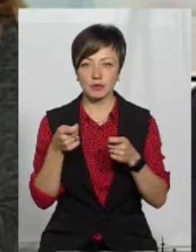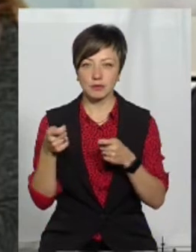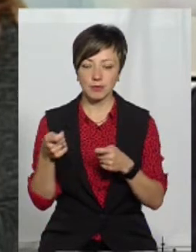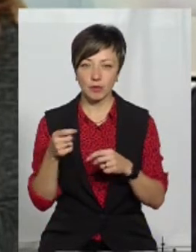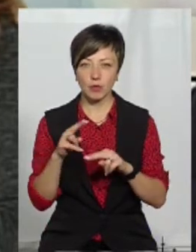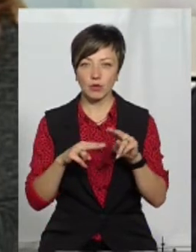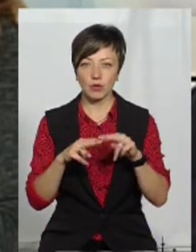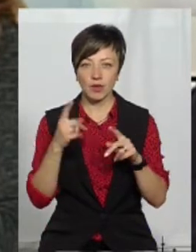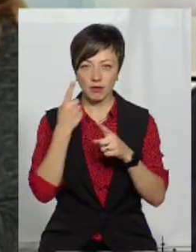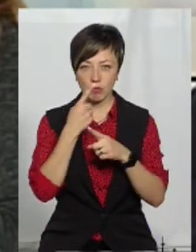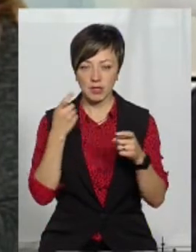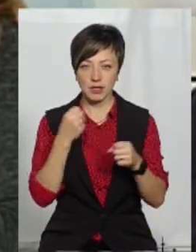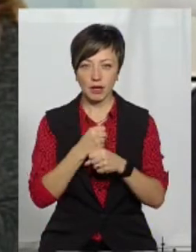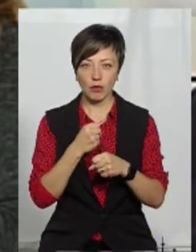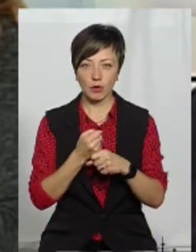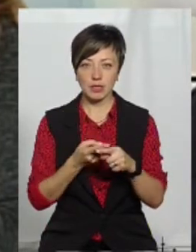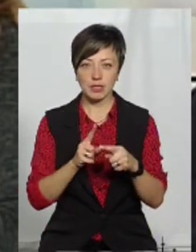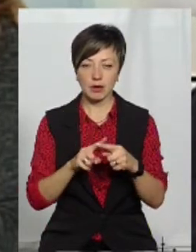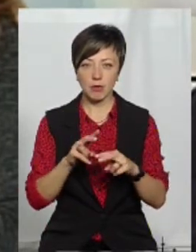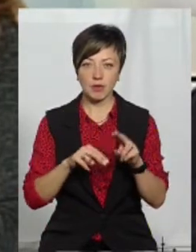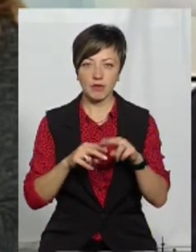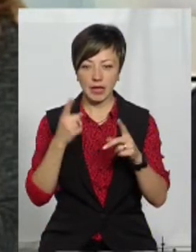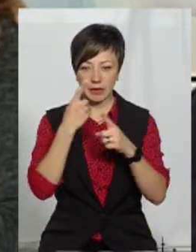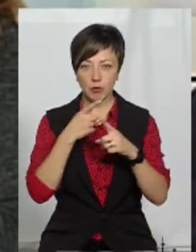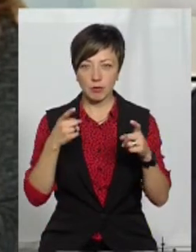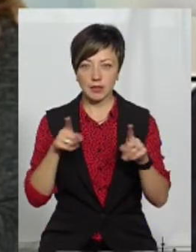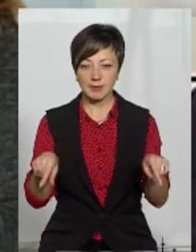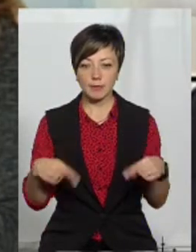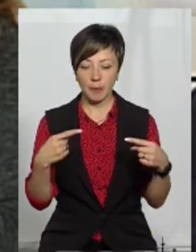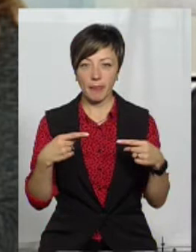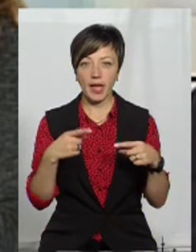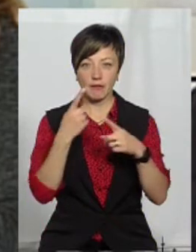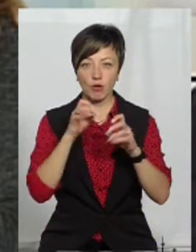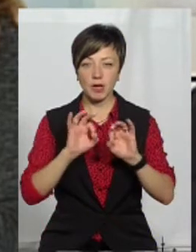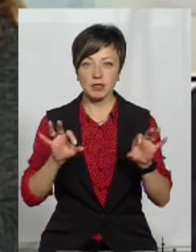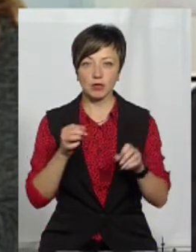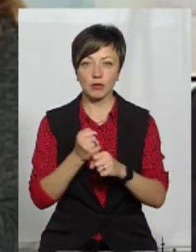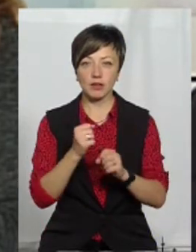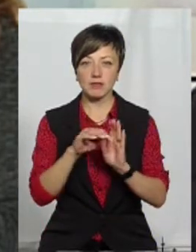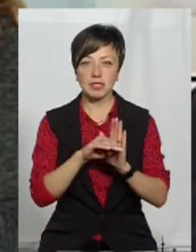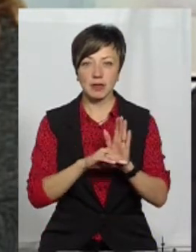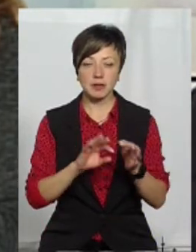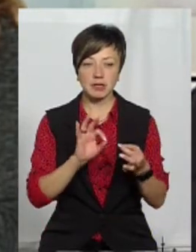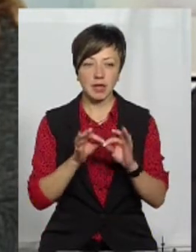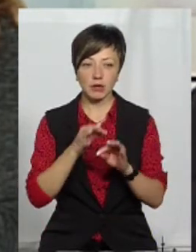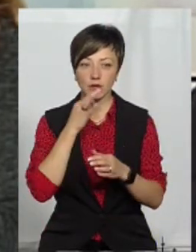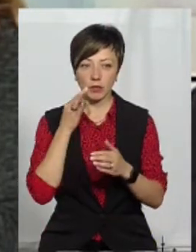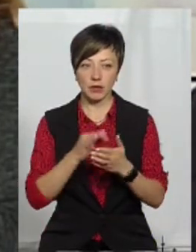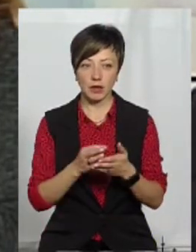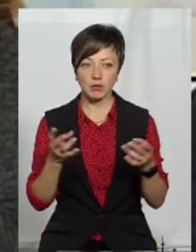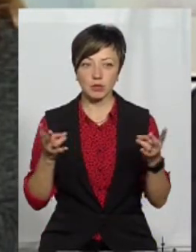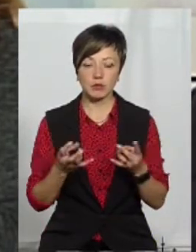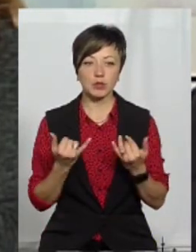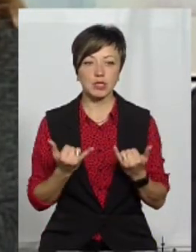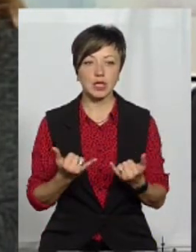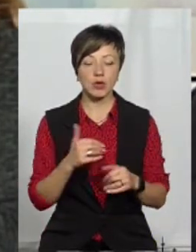системно побудована інформаційна робота, тому що це побудувати інформаційну роботу в системі, це дуже складно і відповідально, і так, потрібно так.